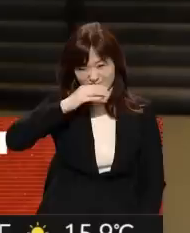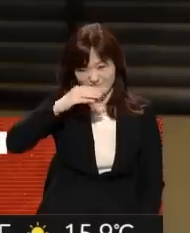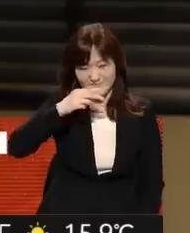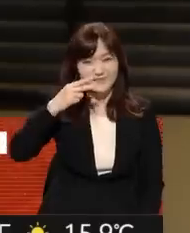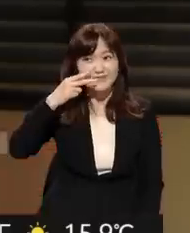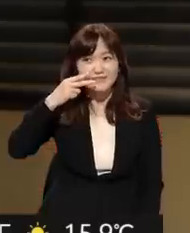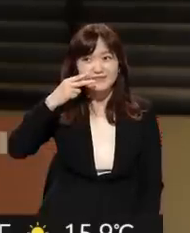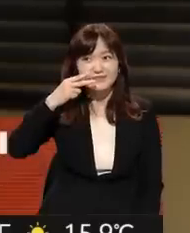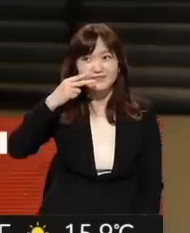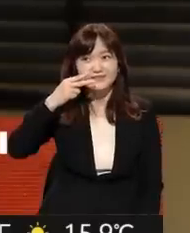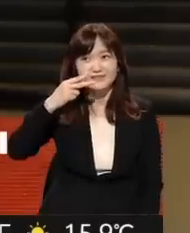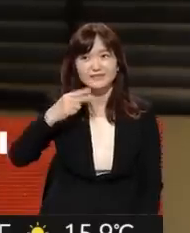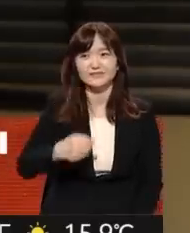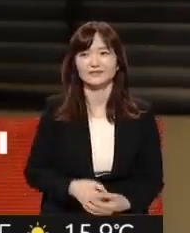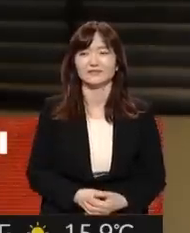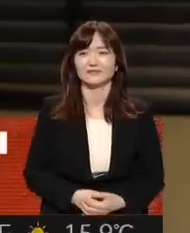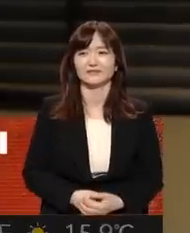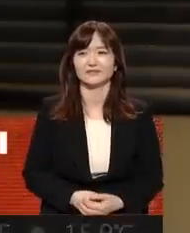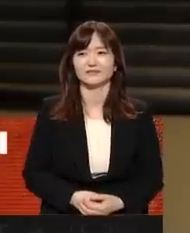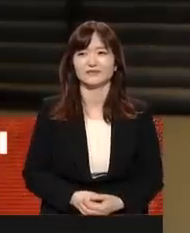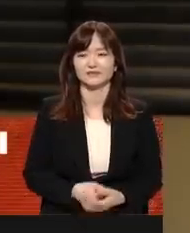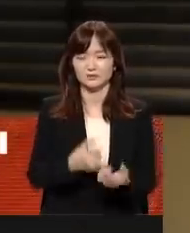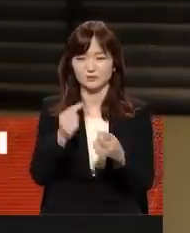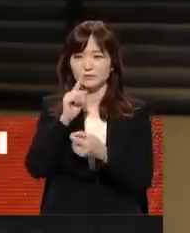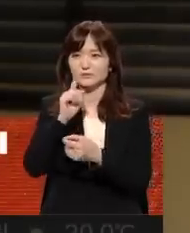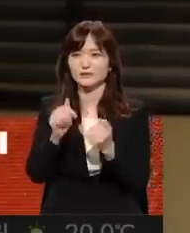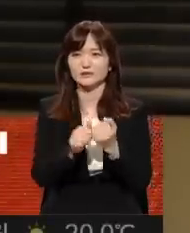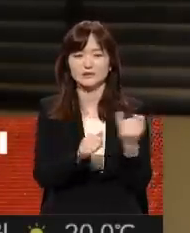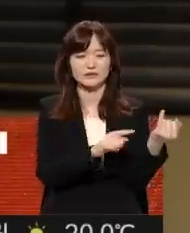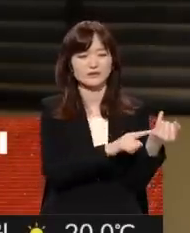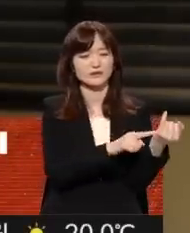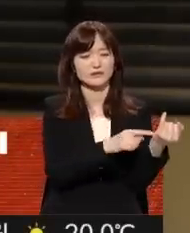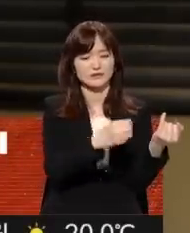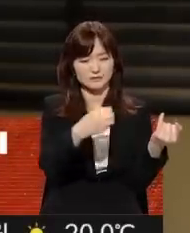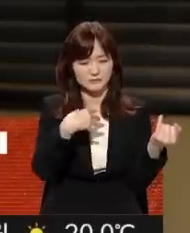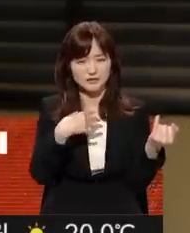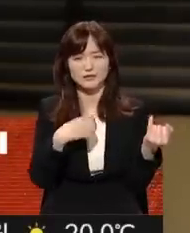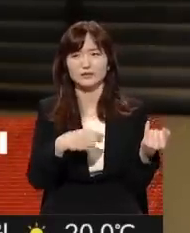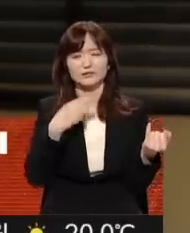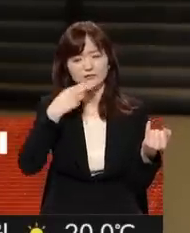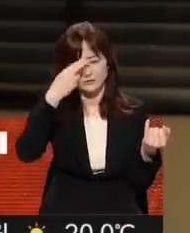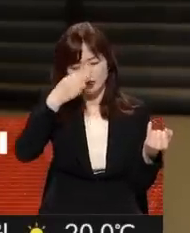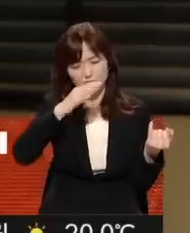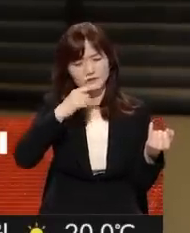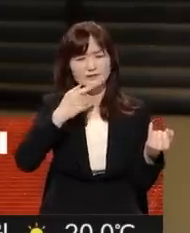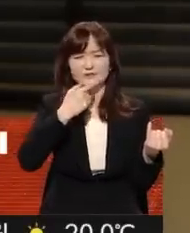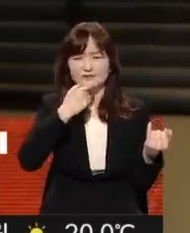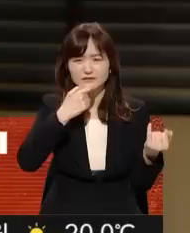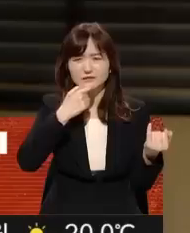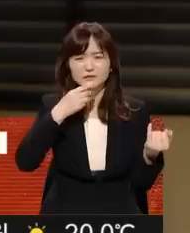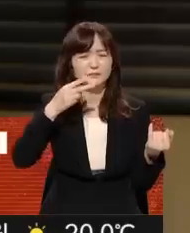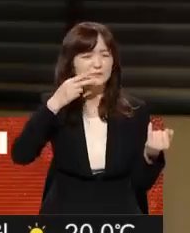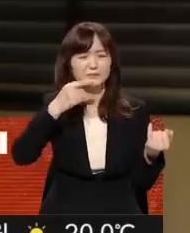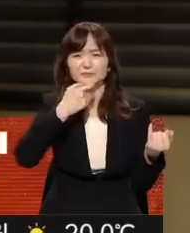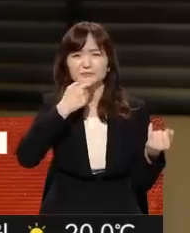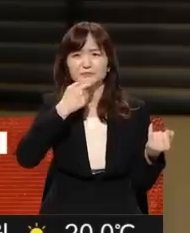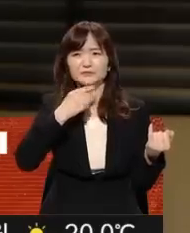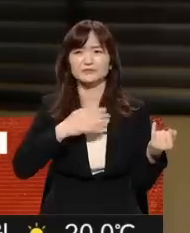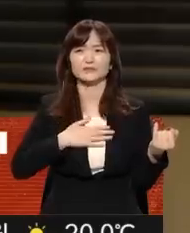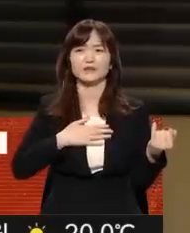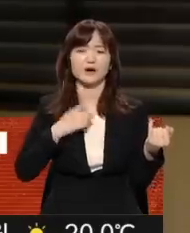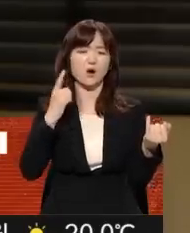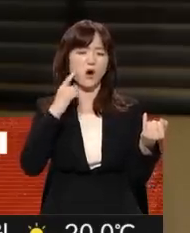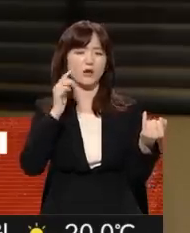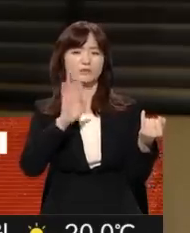아, 좀 똑같은 얘기를 했어요. 어떤 얘기? 아내가 술 담배 하는 사람이 너무 싫다. 아 사모님이? 예. 그래서 저는 거짓말 하는 건